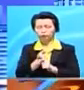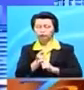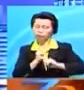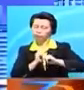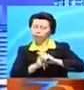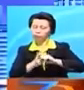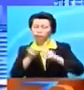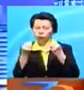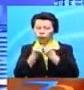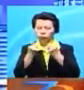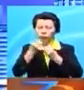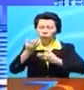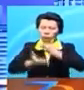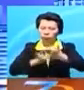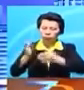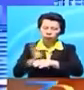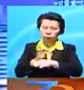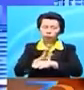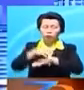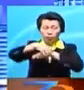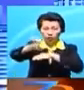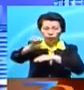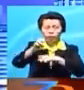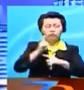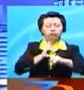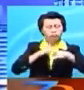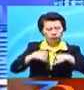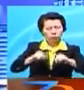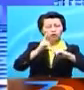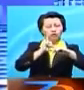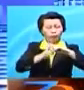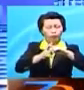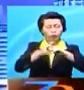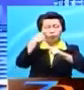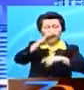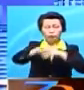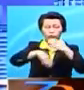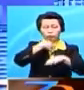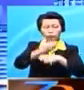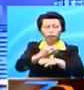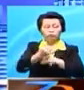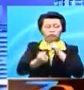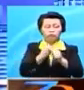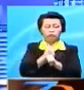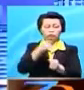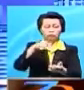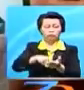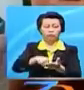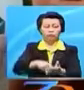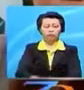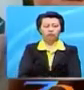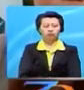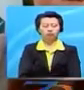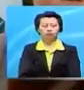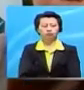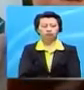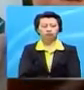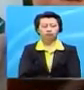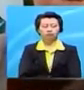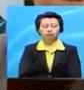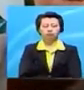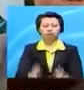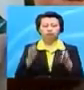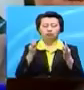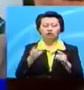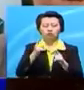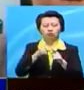optimis jumlah perdagangan dan ekspor negara kekal positif bagi keseluruhan tahun ini. Sendang biasalah kita